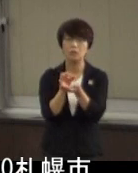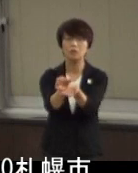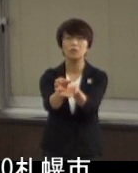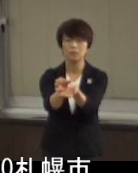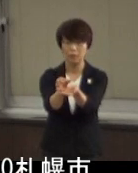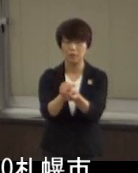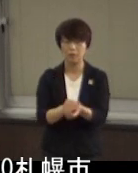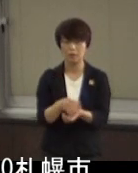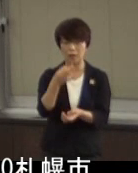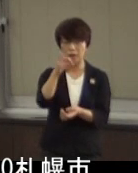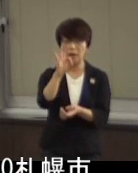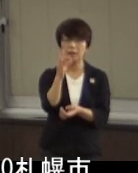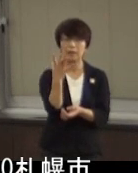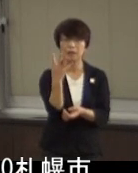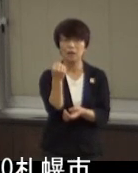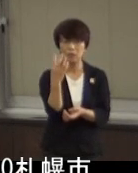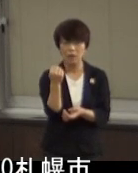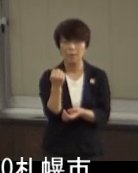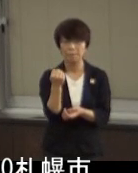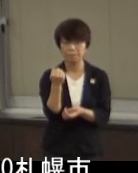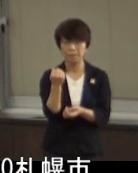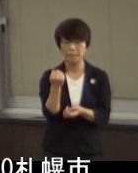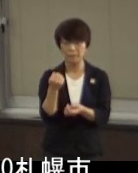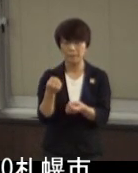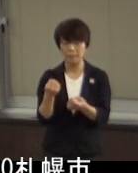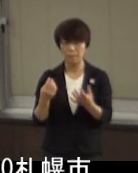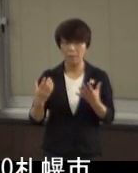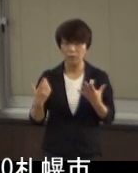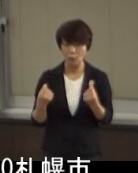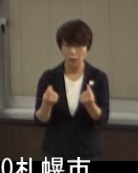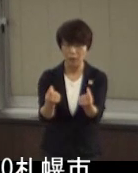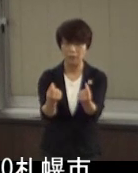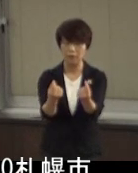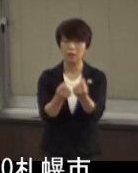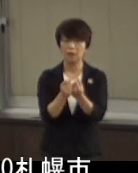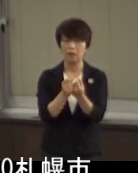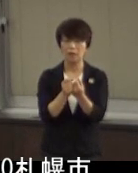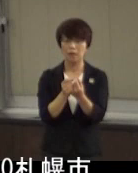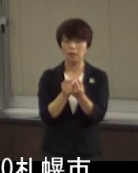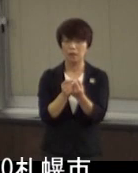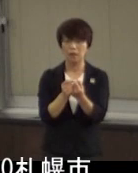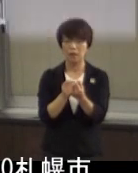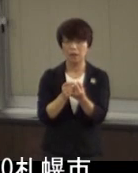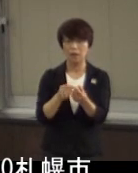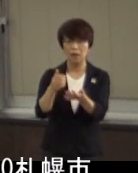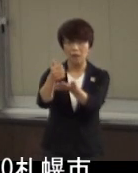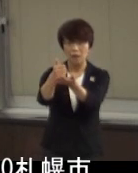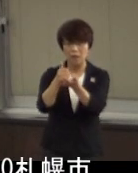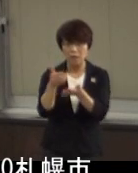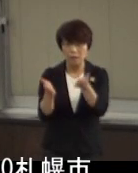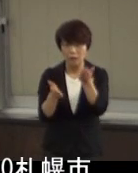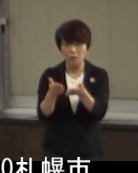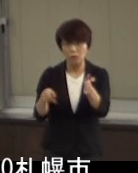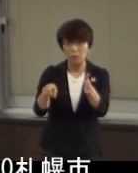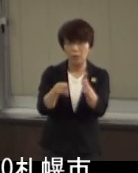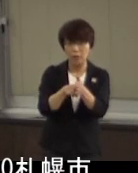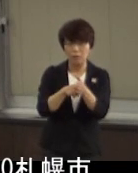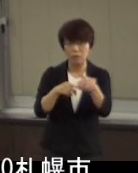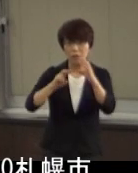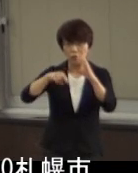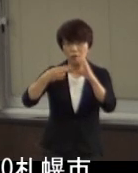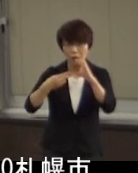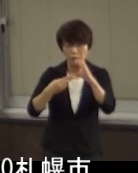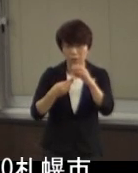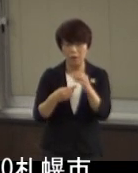援金額につきましては、これまでと同じく接待を伴う飲食店につきましては1店舗あた